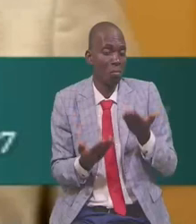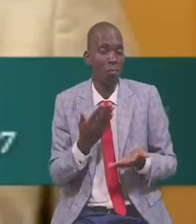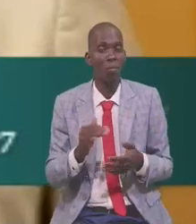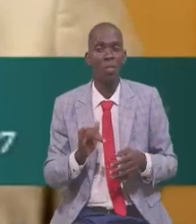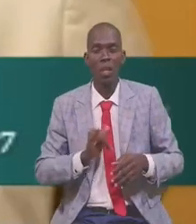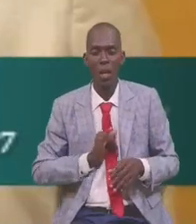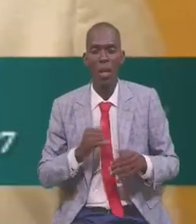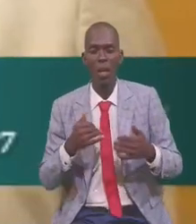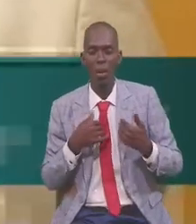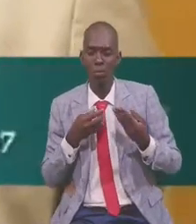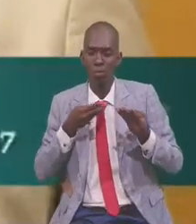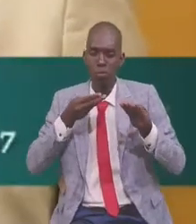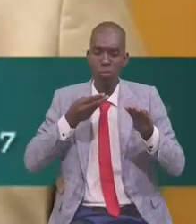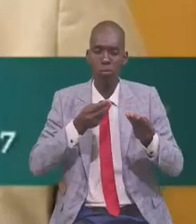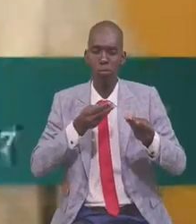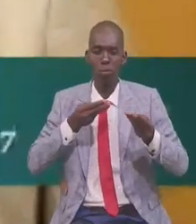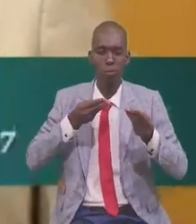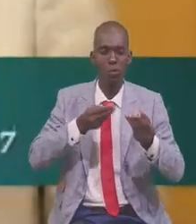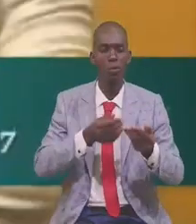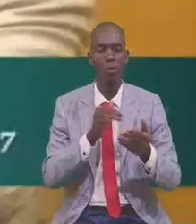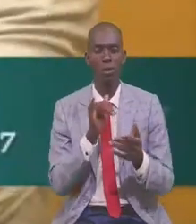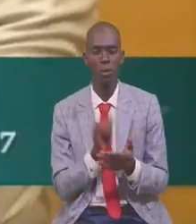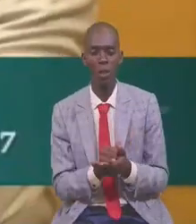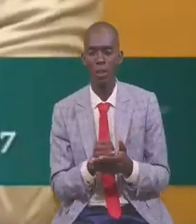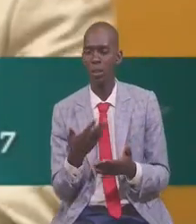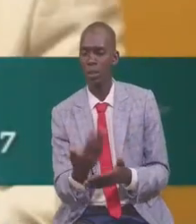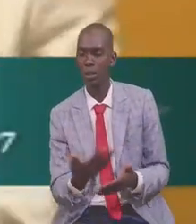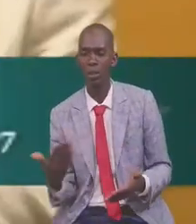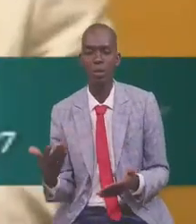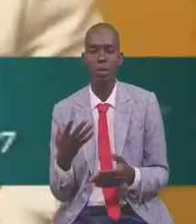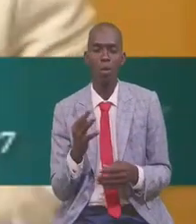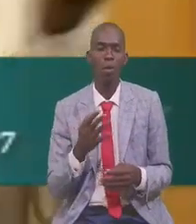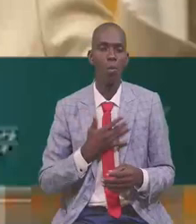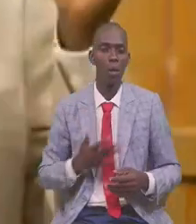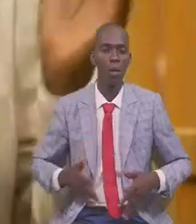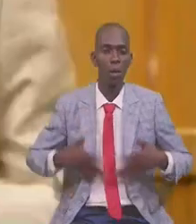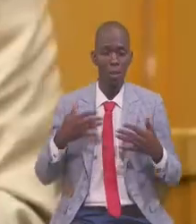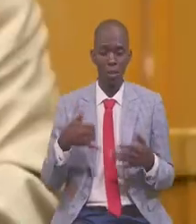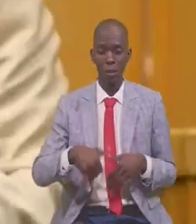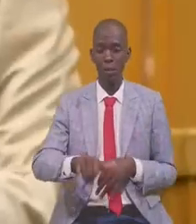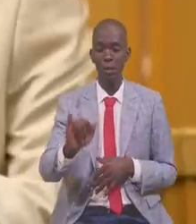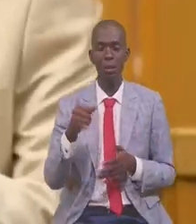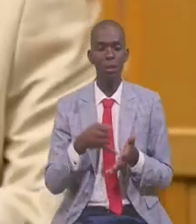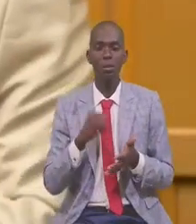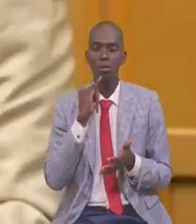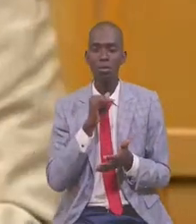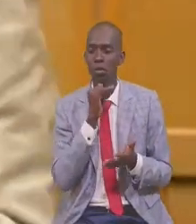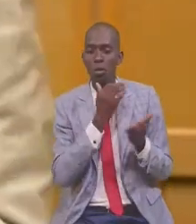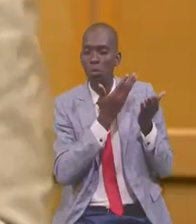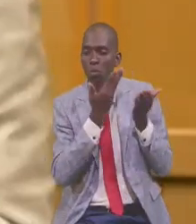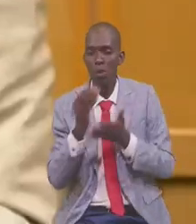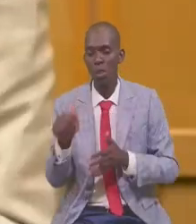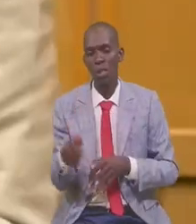je nourris cet arbre et cet engagement et cet aspect de ma vie. Ça ne porte pas de fruits. Dieu